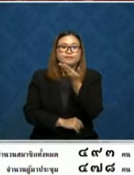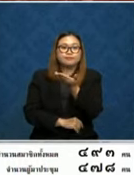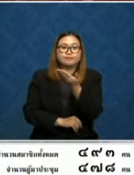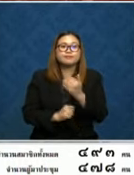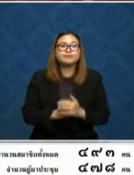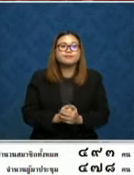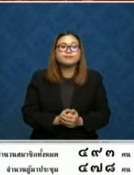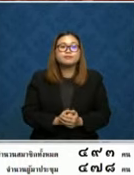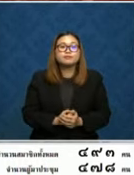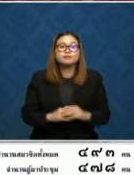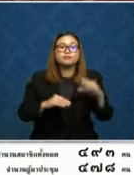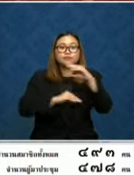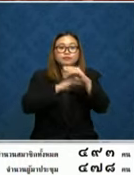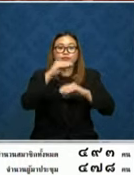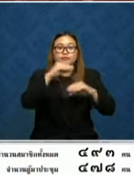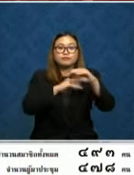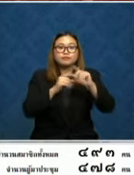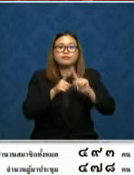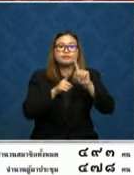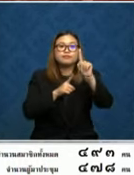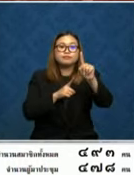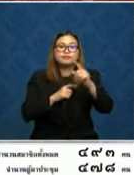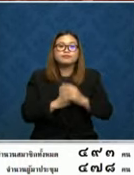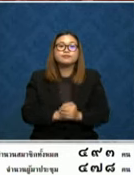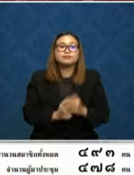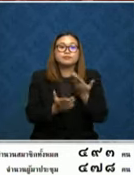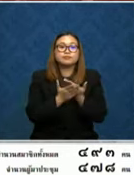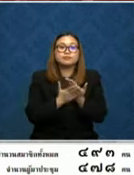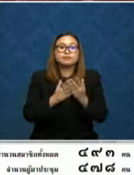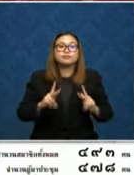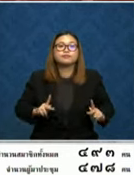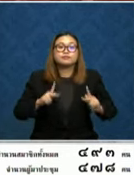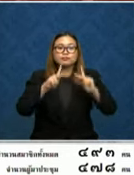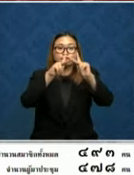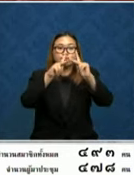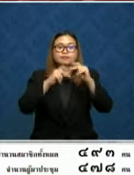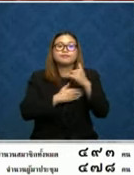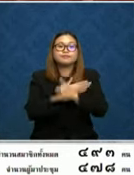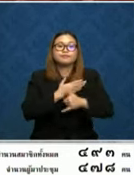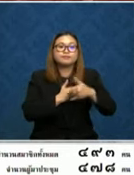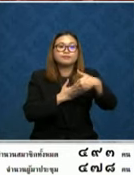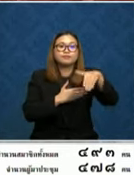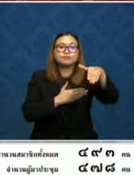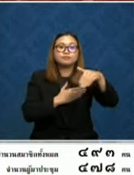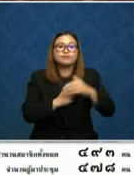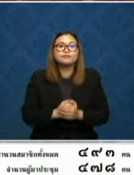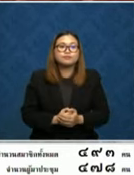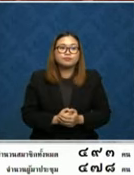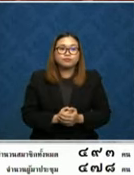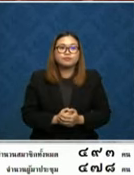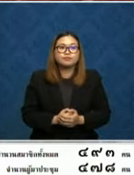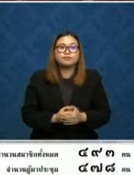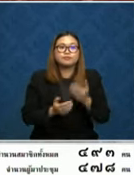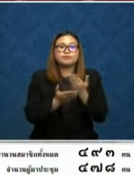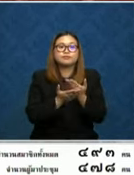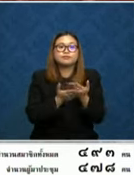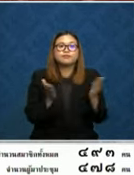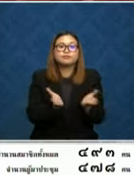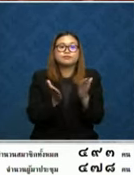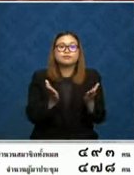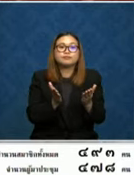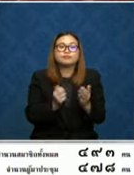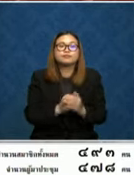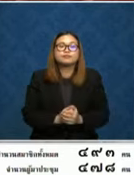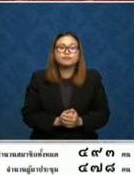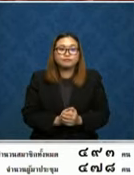นี่เป็นโครงการที่1ที่พบในงบประมาณของกระทรวงการต่างประเทศนะครับโครงการนี้ครับคือค่าใช้จ่ายในการเสริมสร้างภาพลักษณ์และ